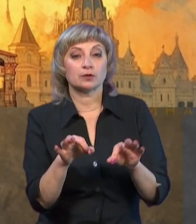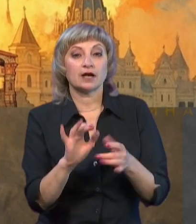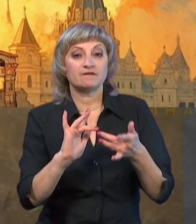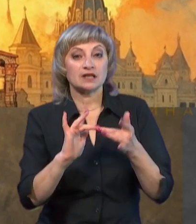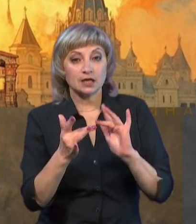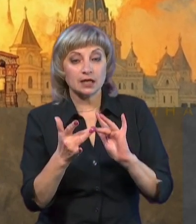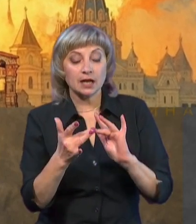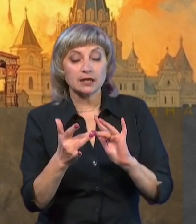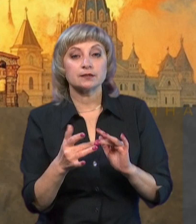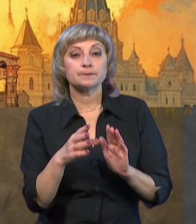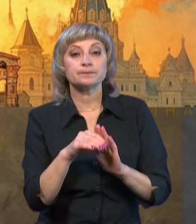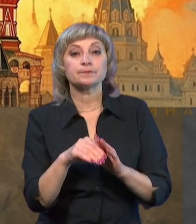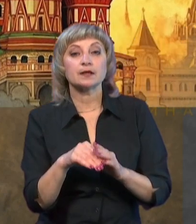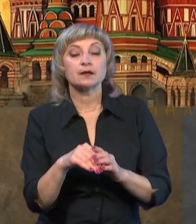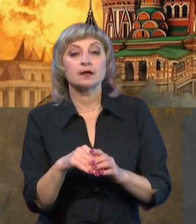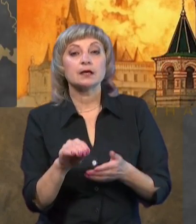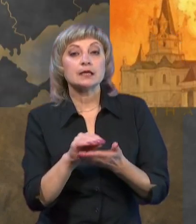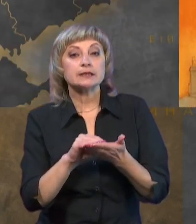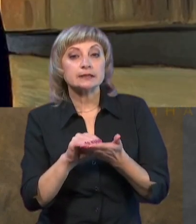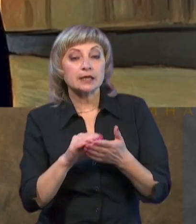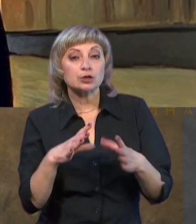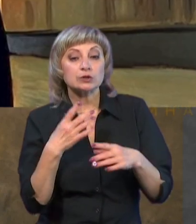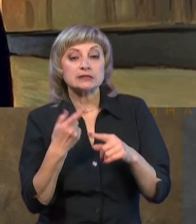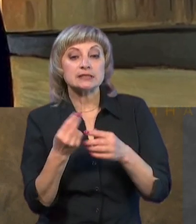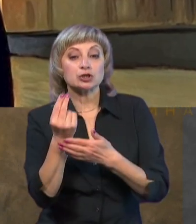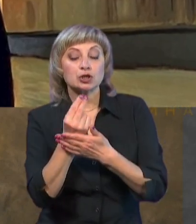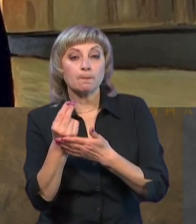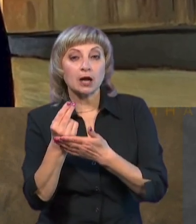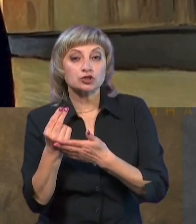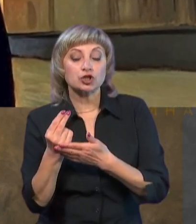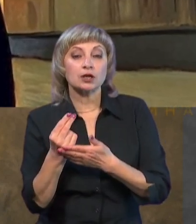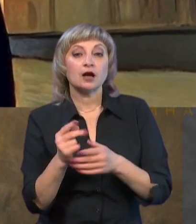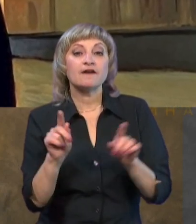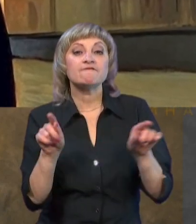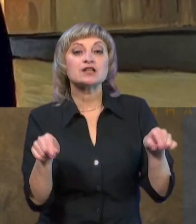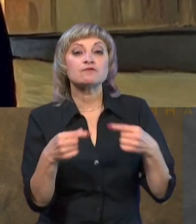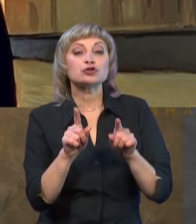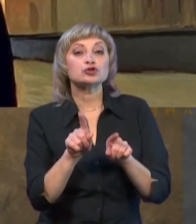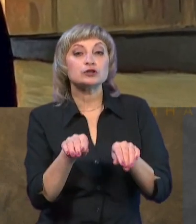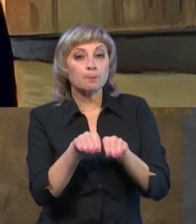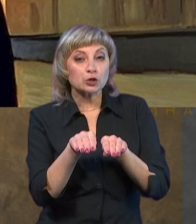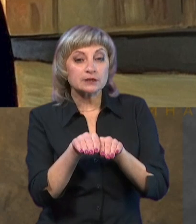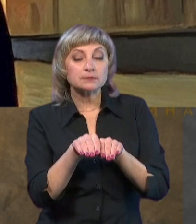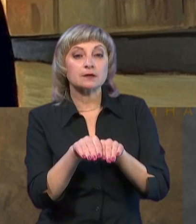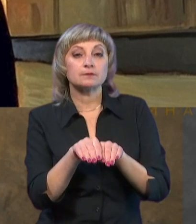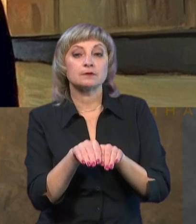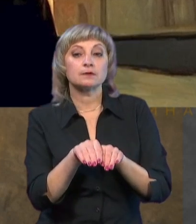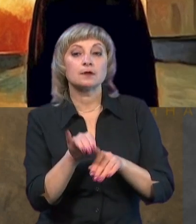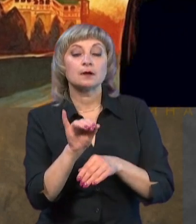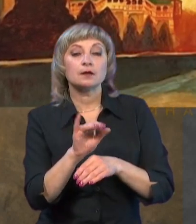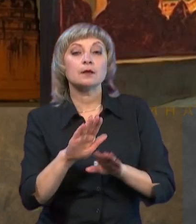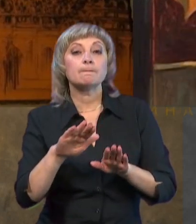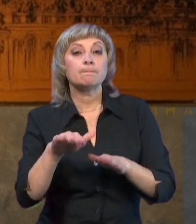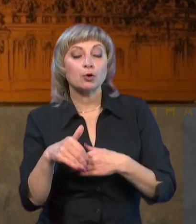інтернеті, і тренується на цих зображеннях відтворювати щось подібне. І